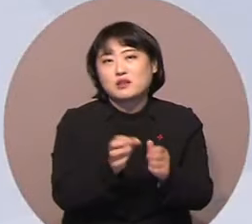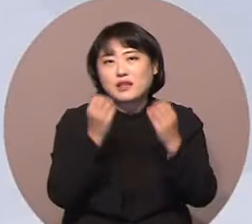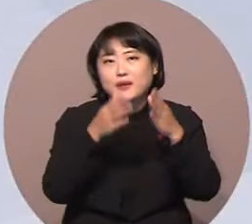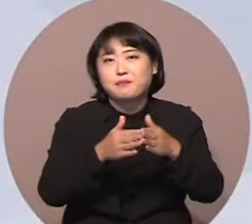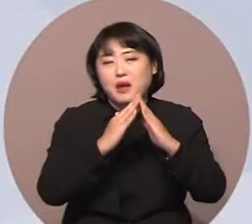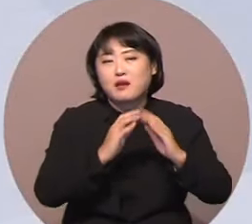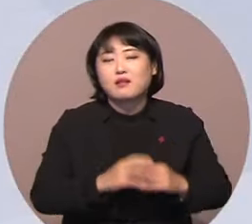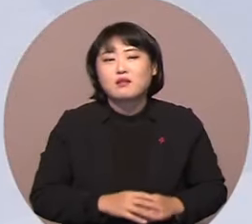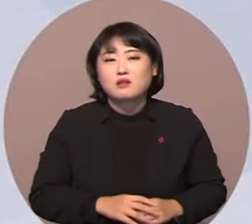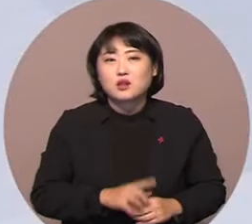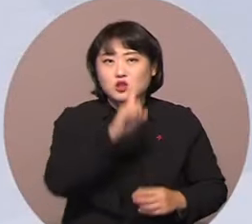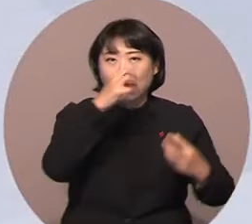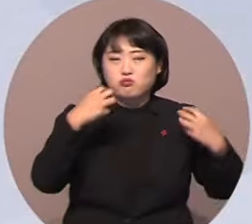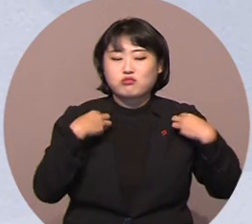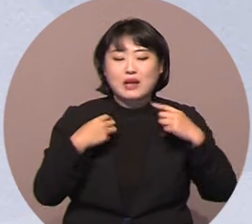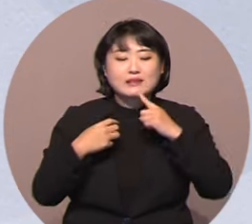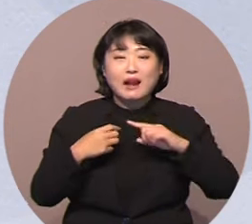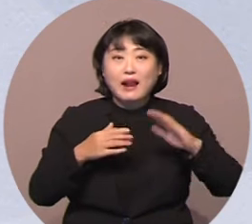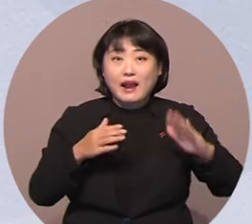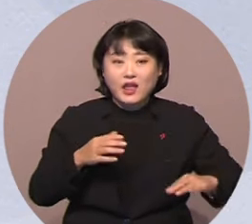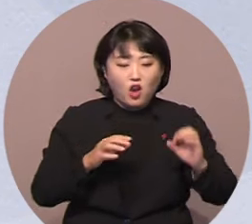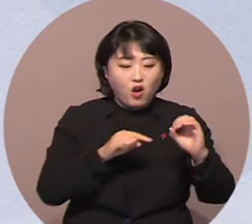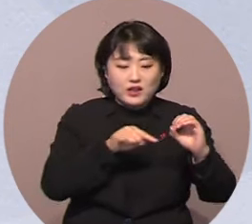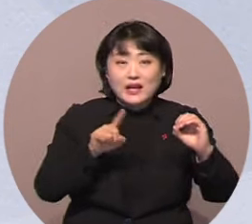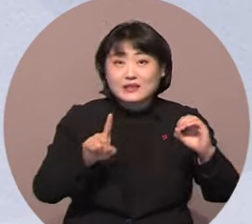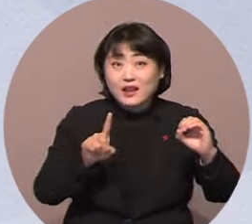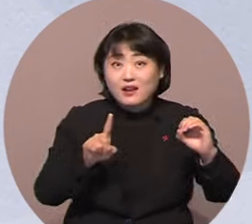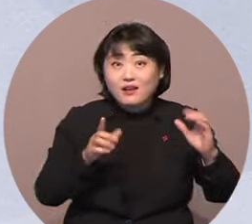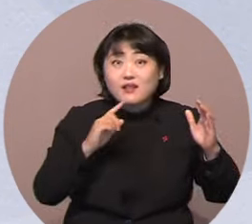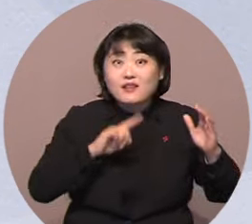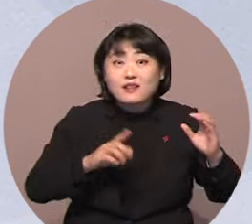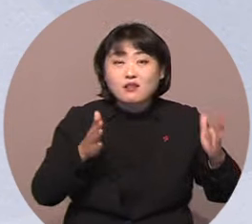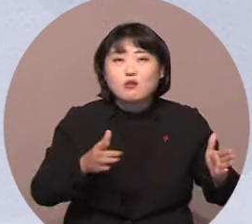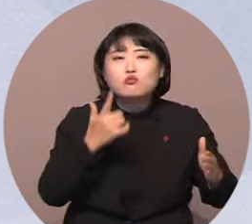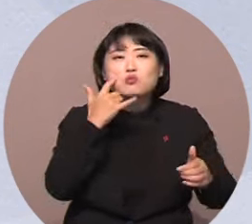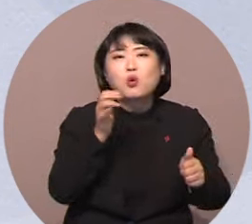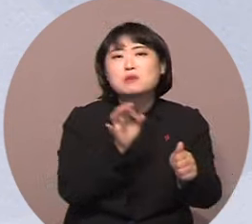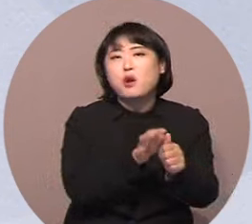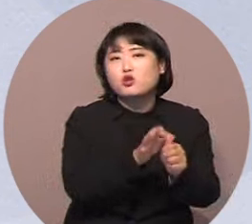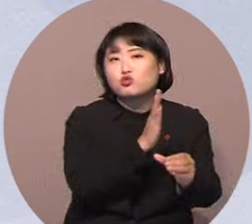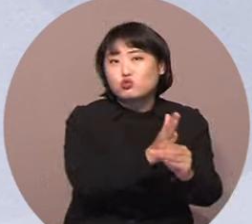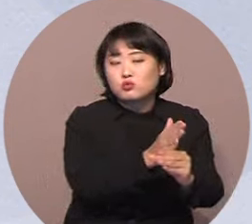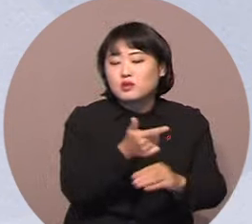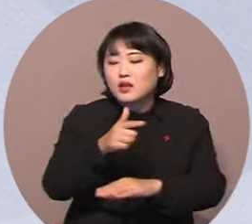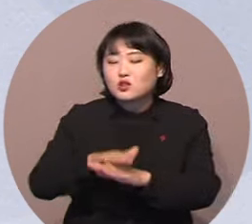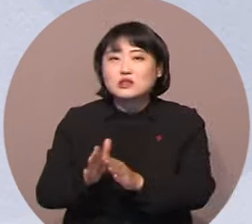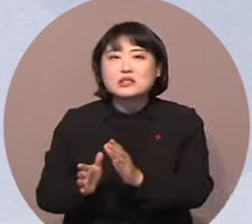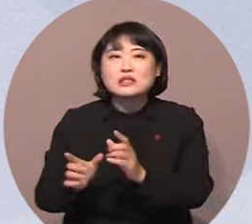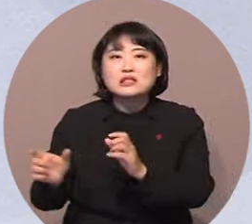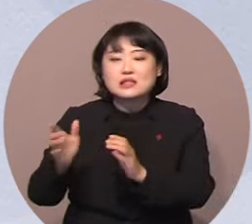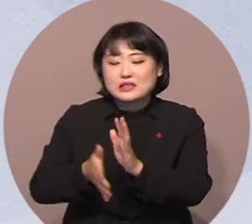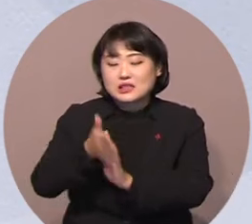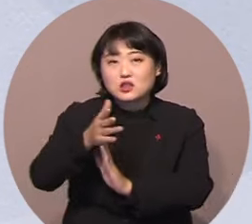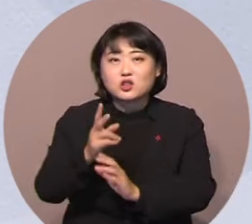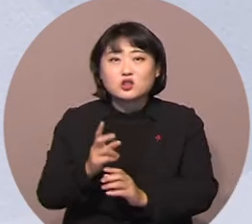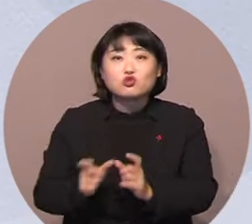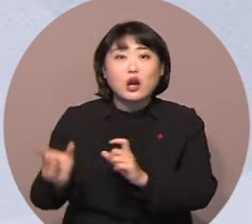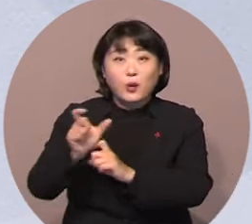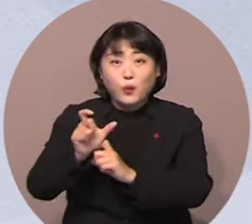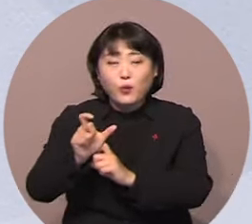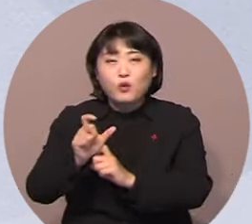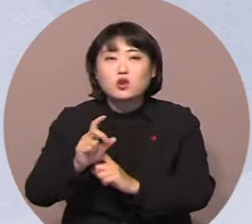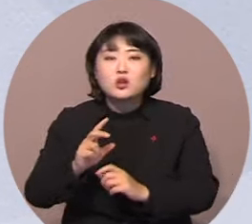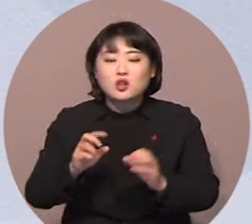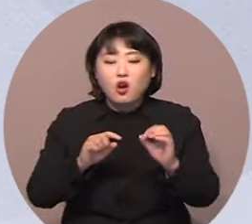정부는 한살 이하 자녀가 있는 가정에 부모 급여를 주고 있는데 대전시가 이달부터 두살 영하까지